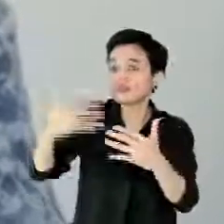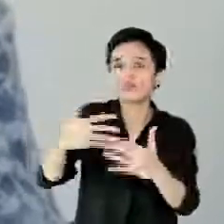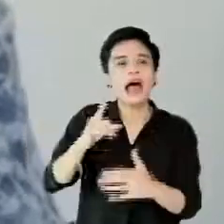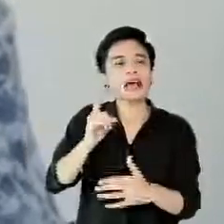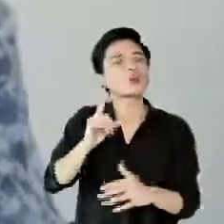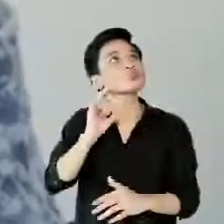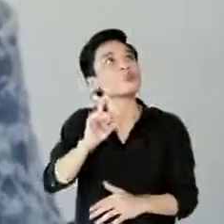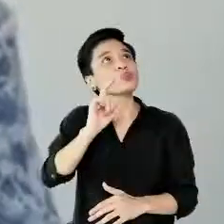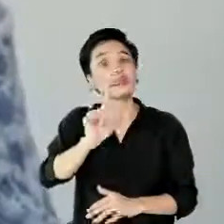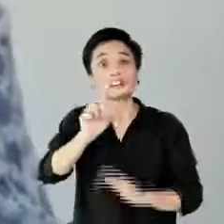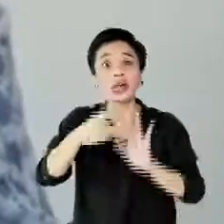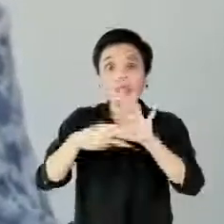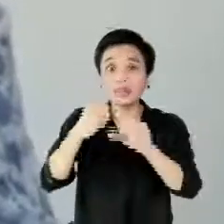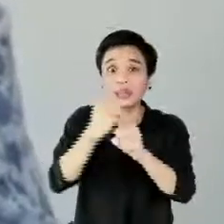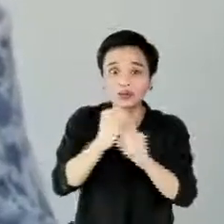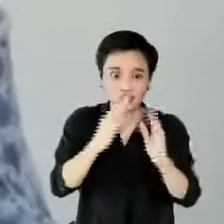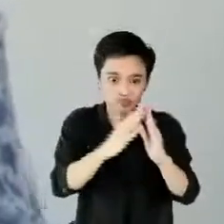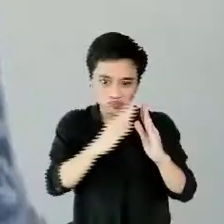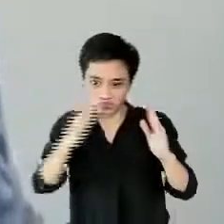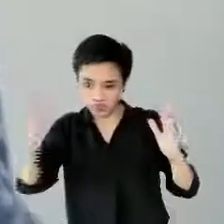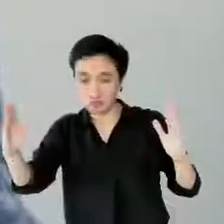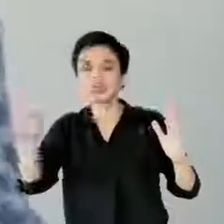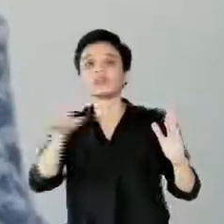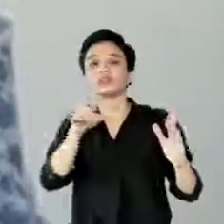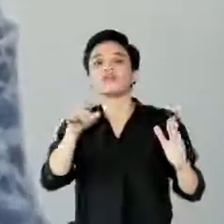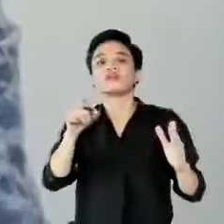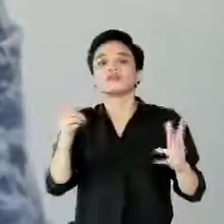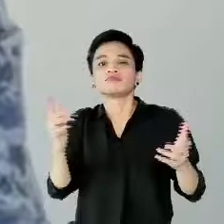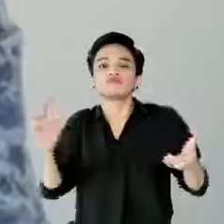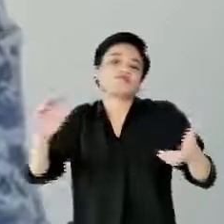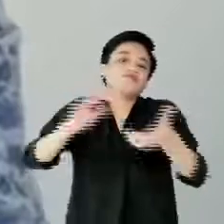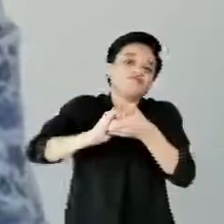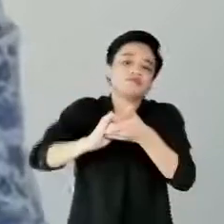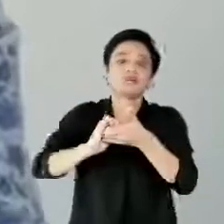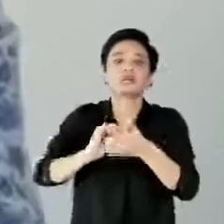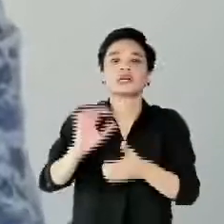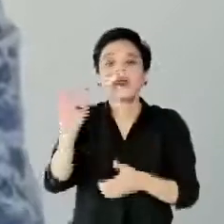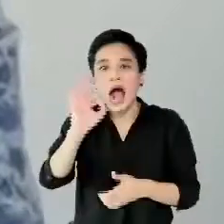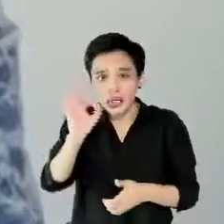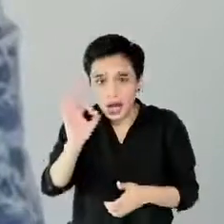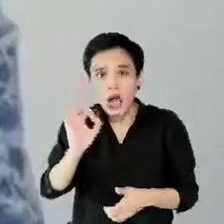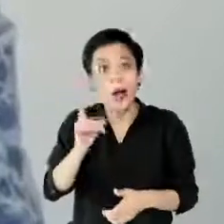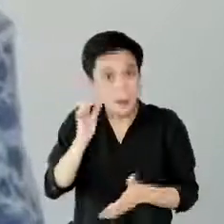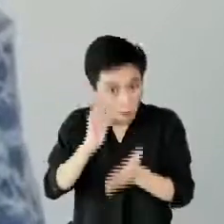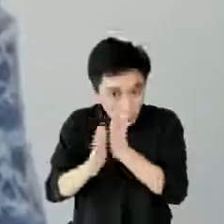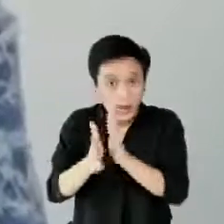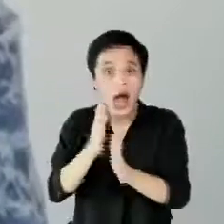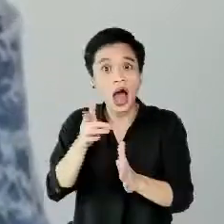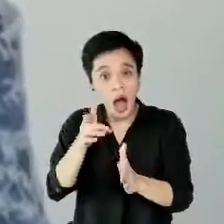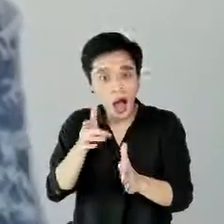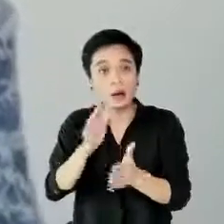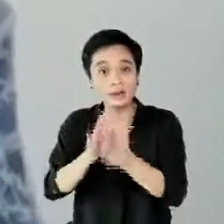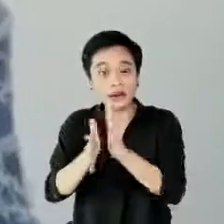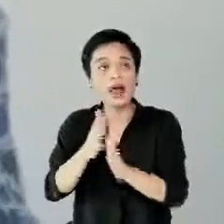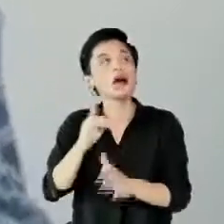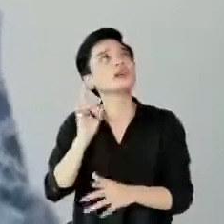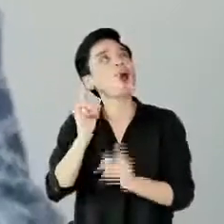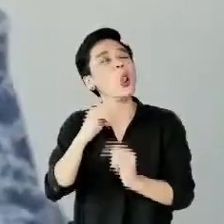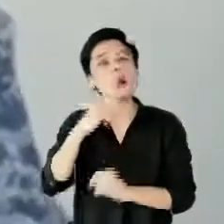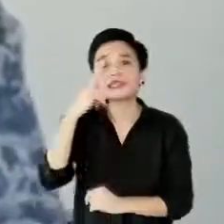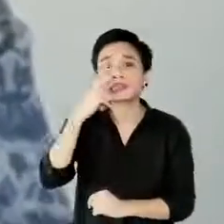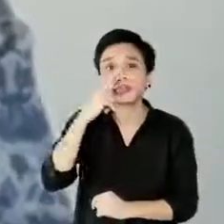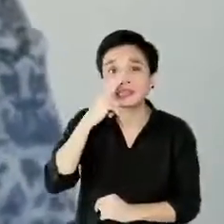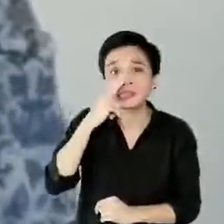Hai seminggu Saya tidak melakukan operasi gabungan ini juga catatan kita yang kita dorong kalau pas hari setiap hari